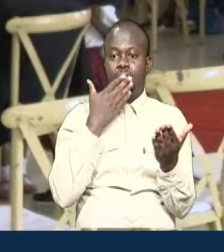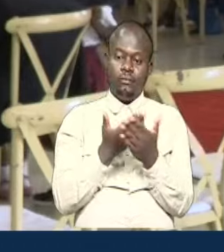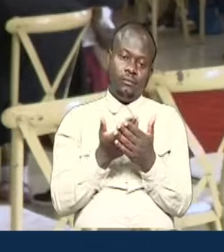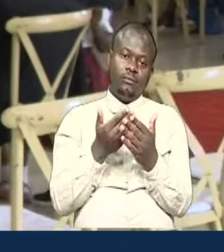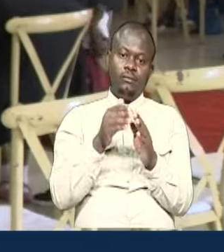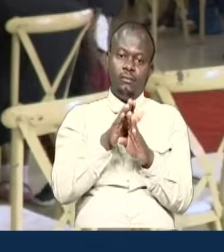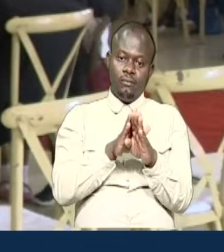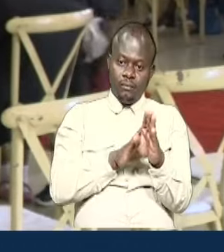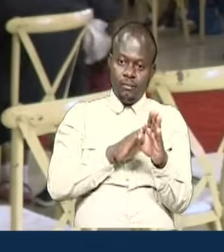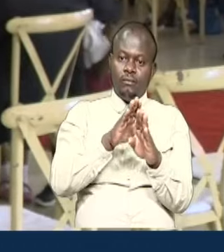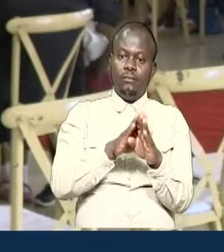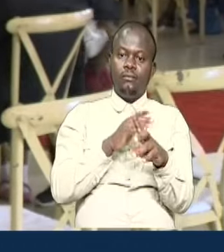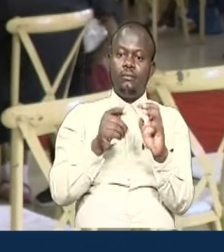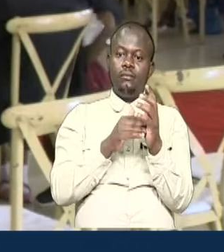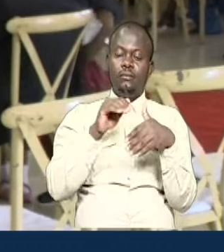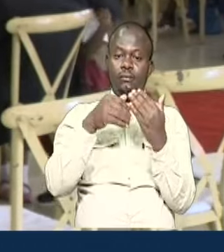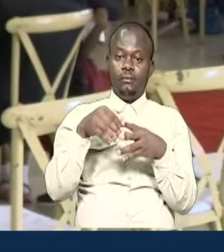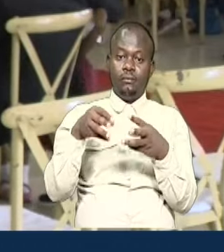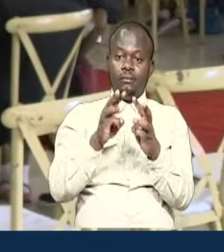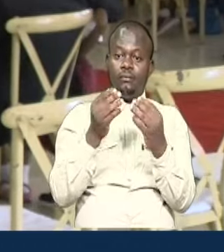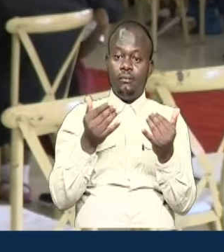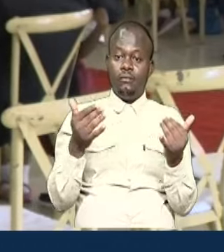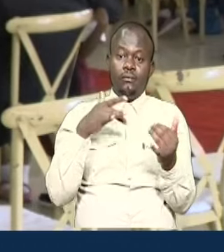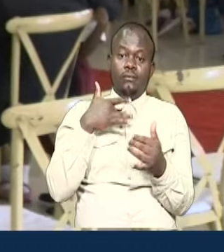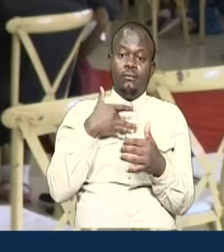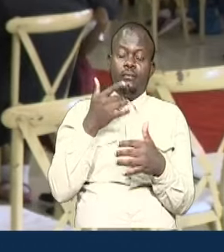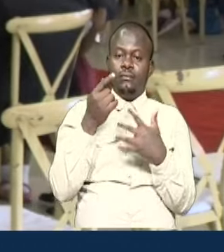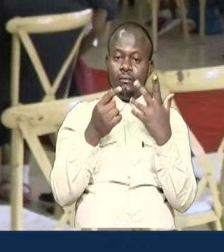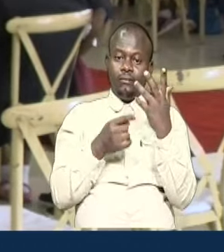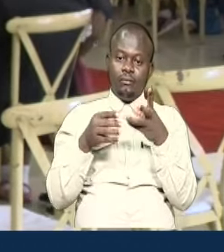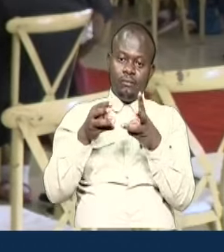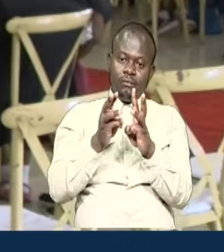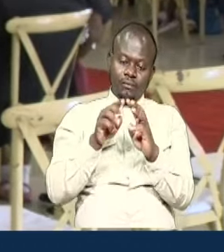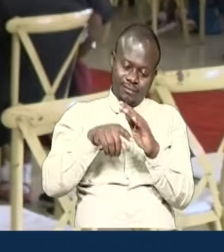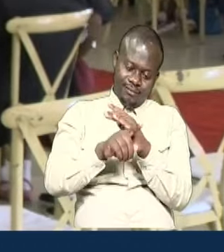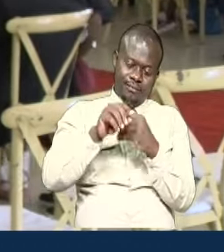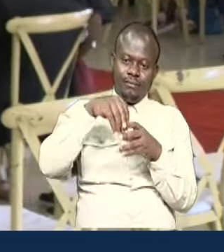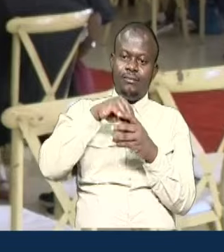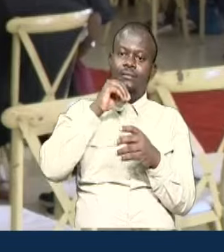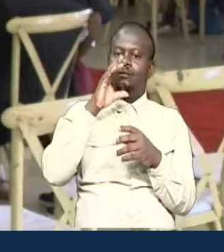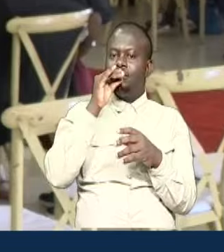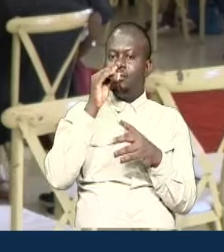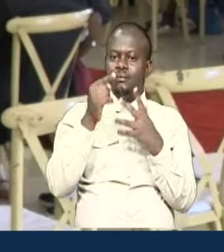gahoro gahoro, kandi mu buryo umwana yumva ibintu ku buryo bimwinjiramo atari ukuvuga ngo